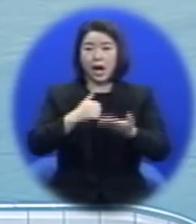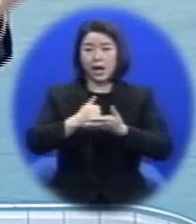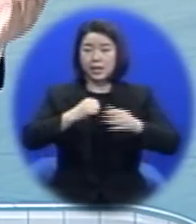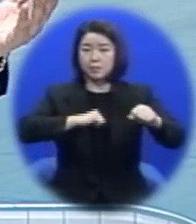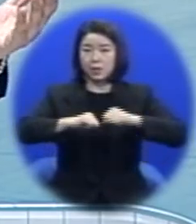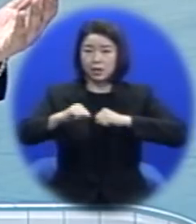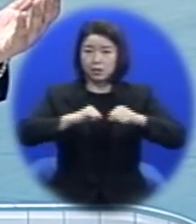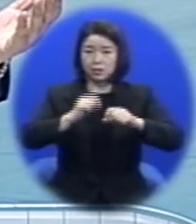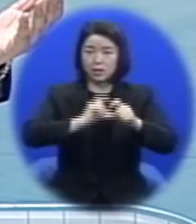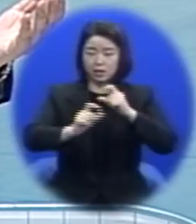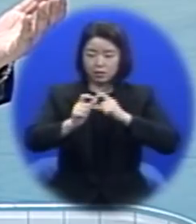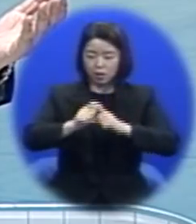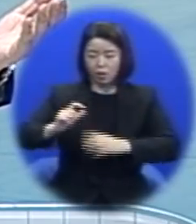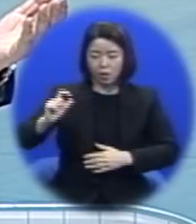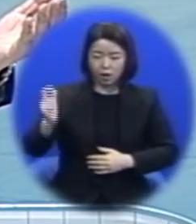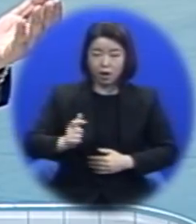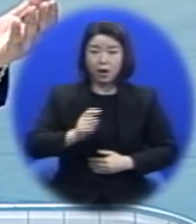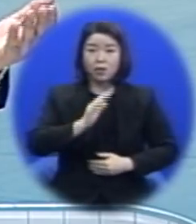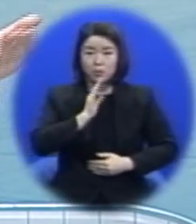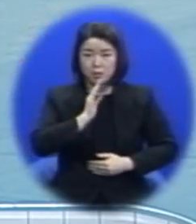역사는 훨씬 강합니다.